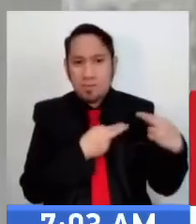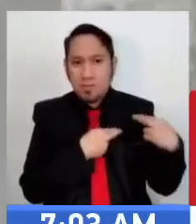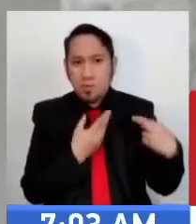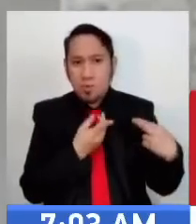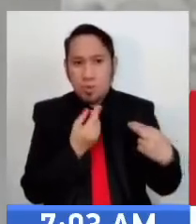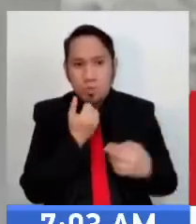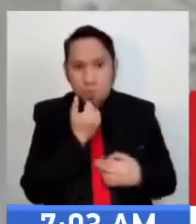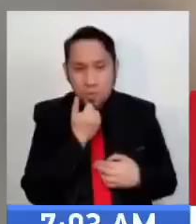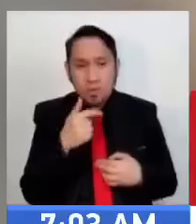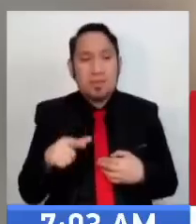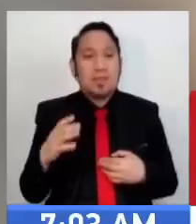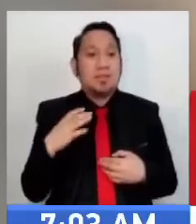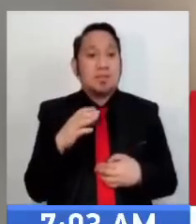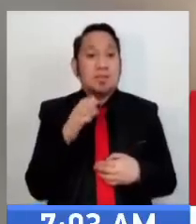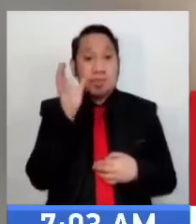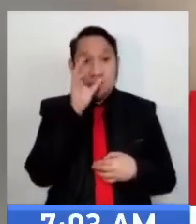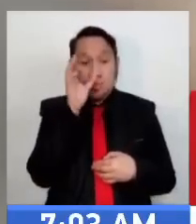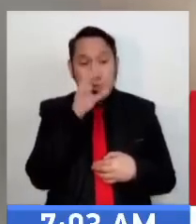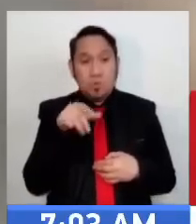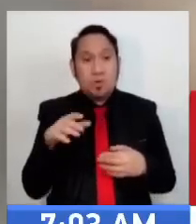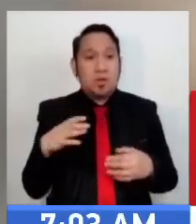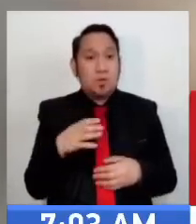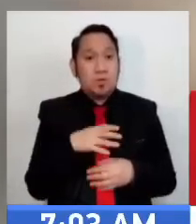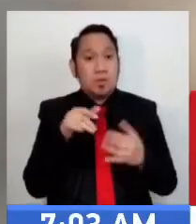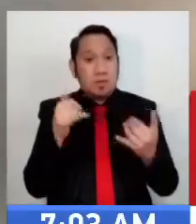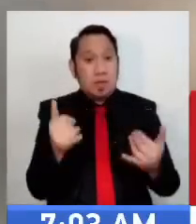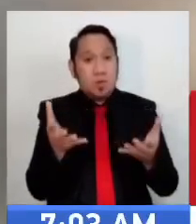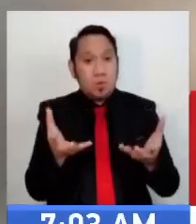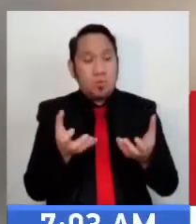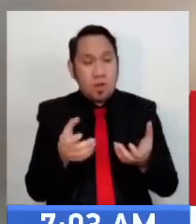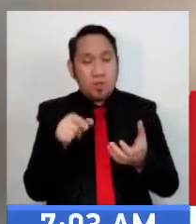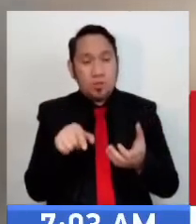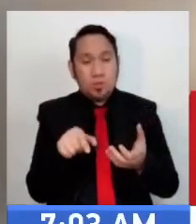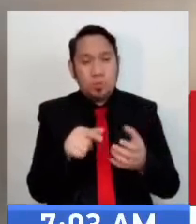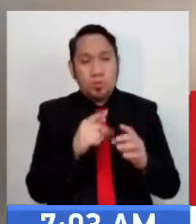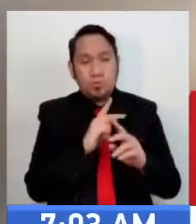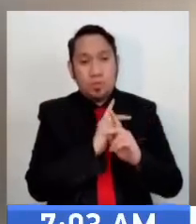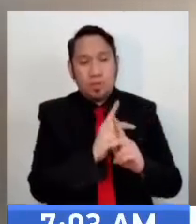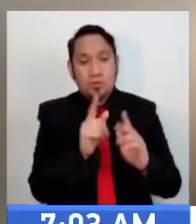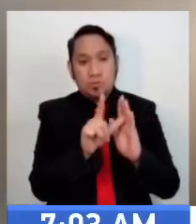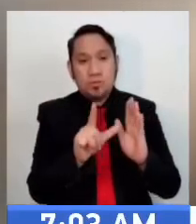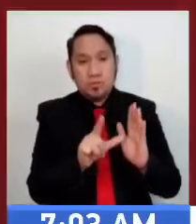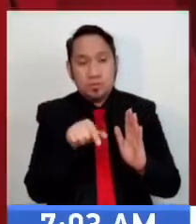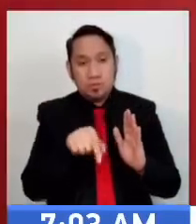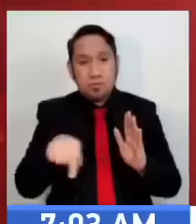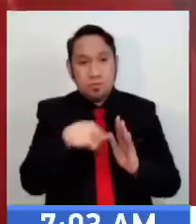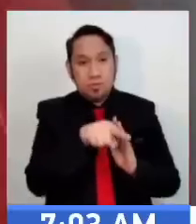na palakasin pa ang Animal Welfare Act at tutukan ng proteksyon sa mga hayop sa lungsod.